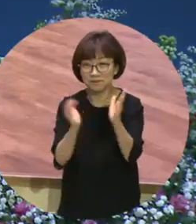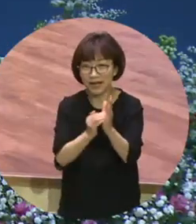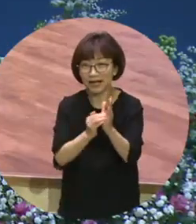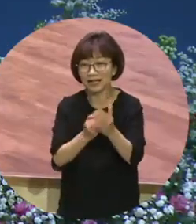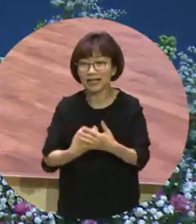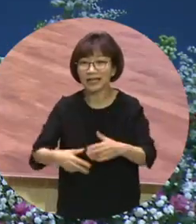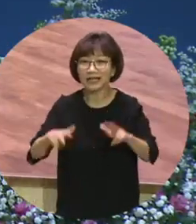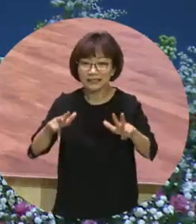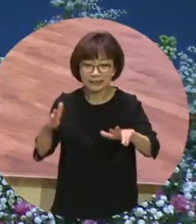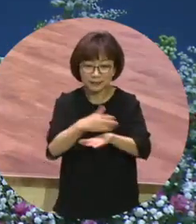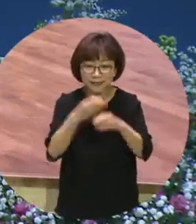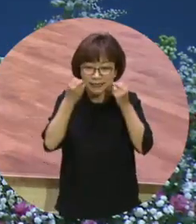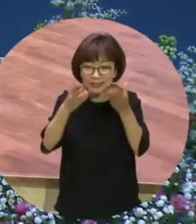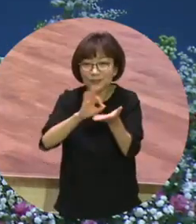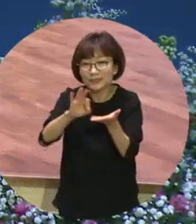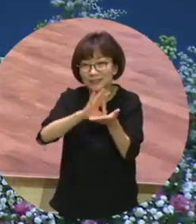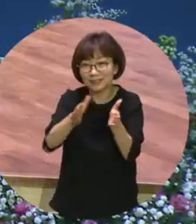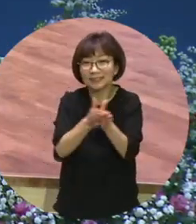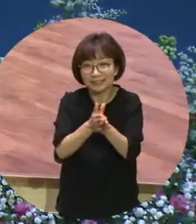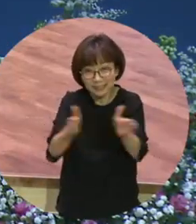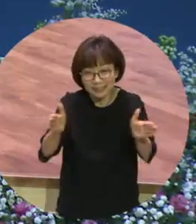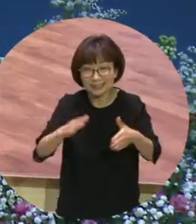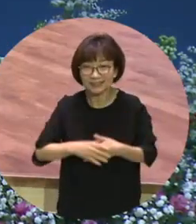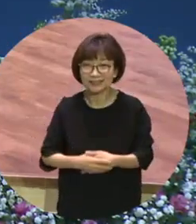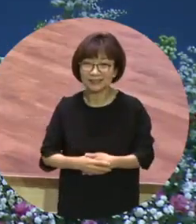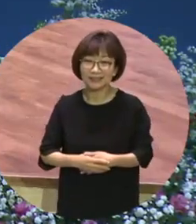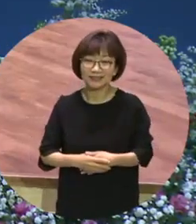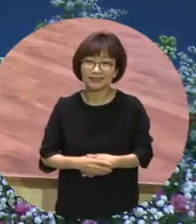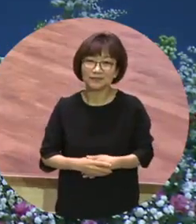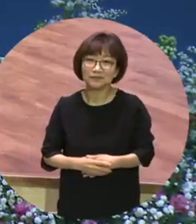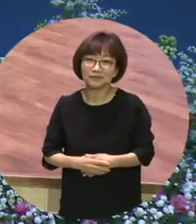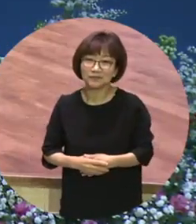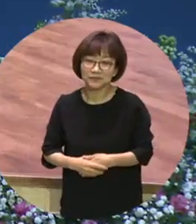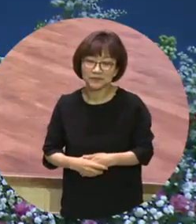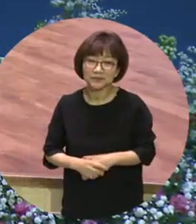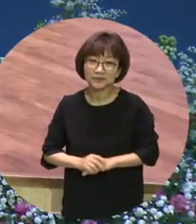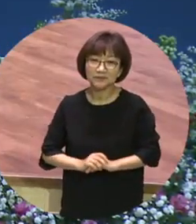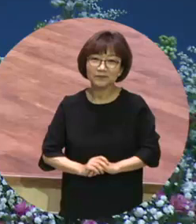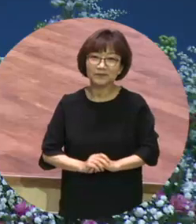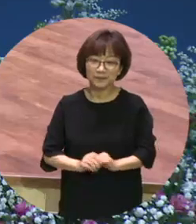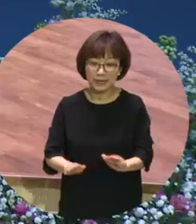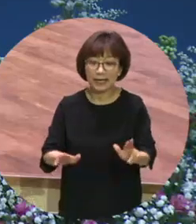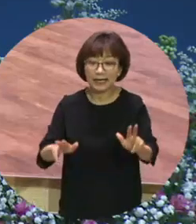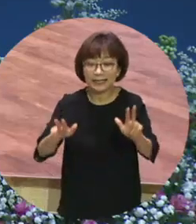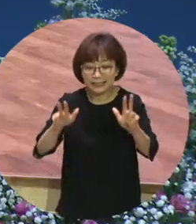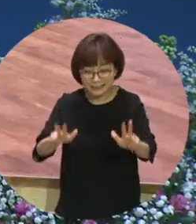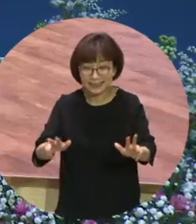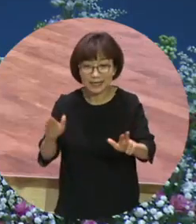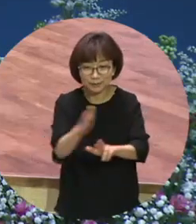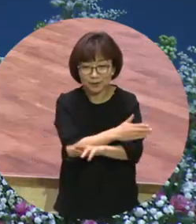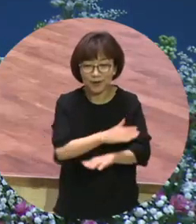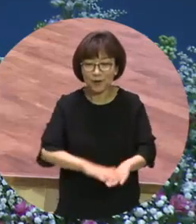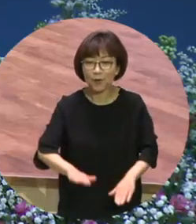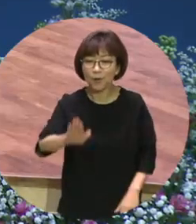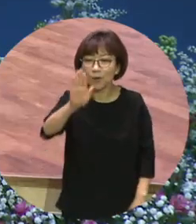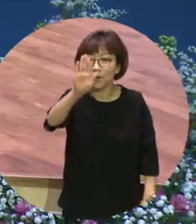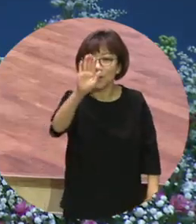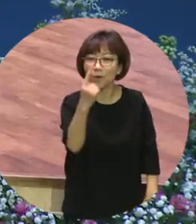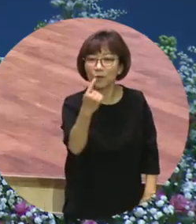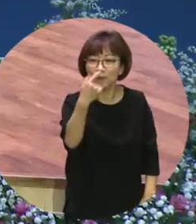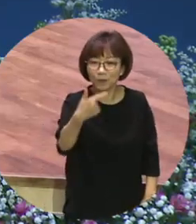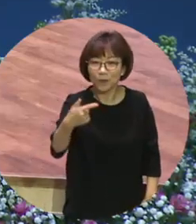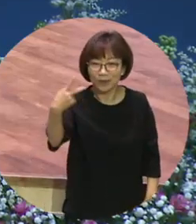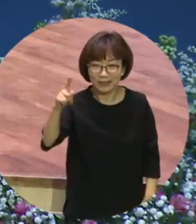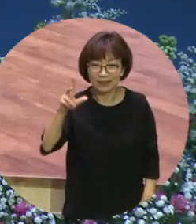그렇게 하게 되었습니다. 이제 정말 예원교회 본당이 완공된 거예요.